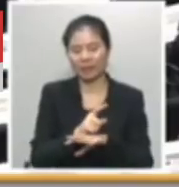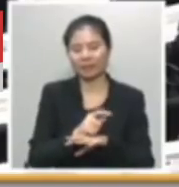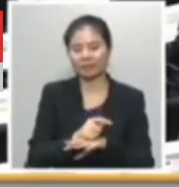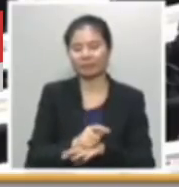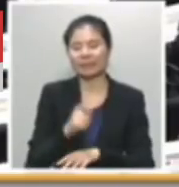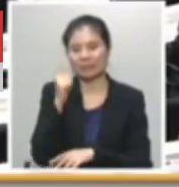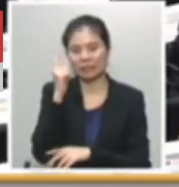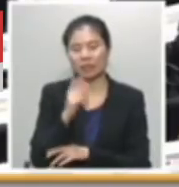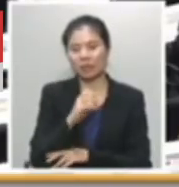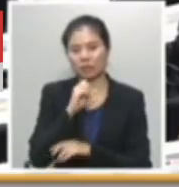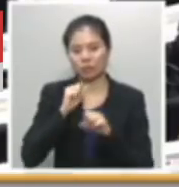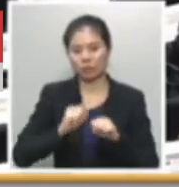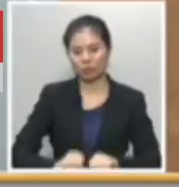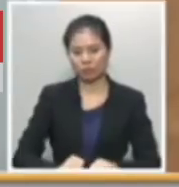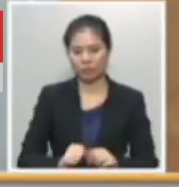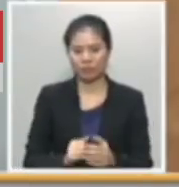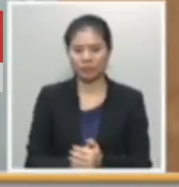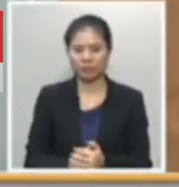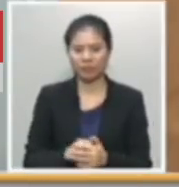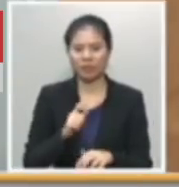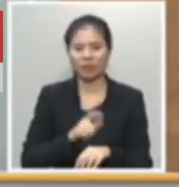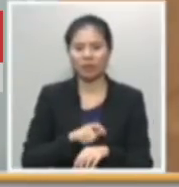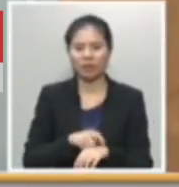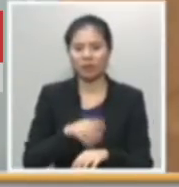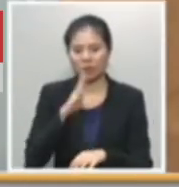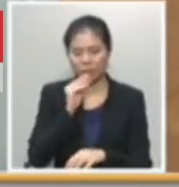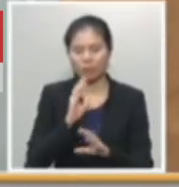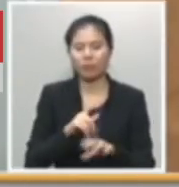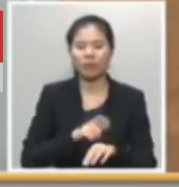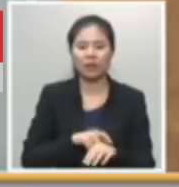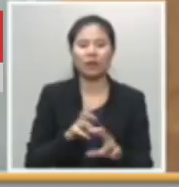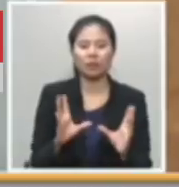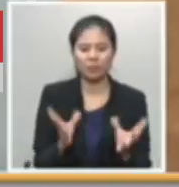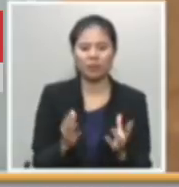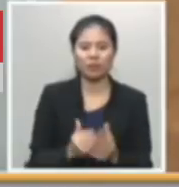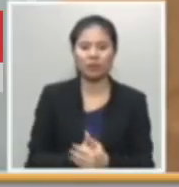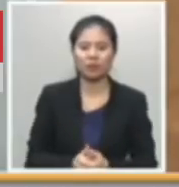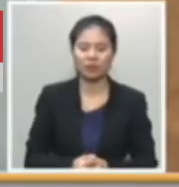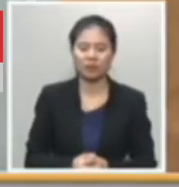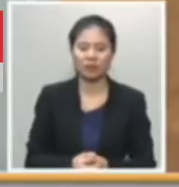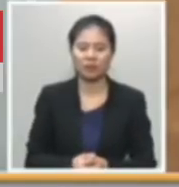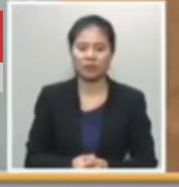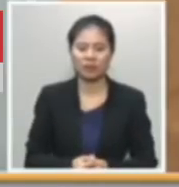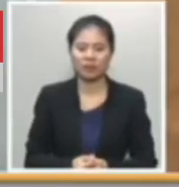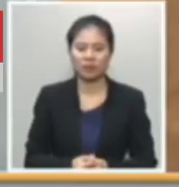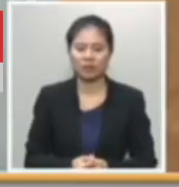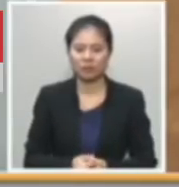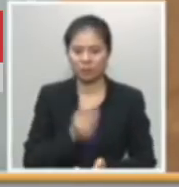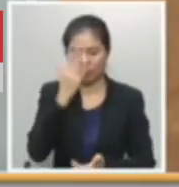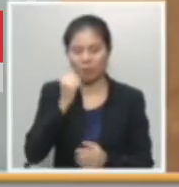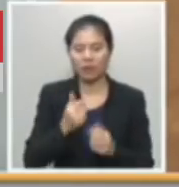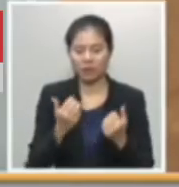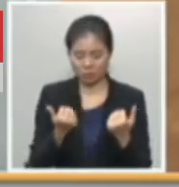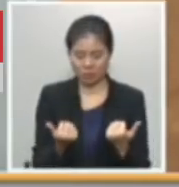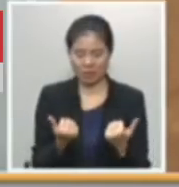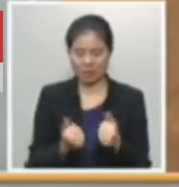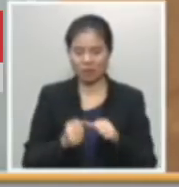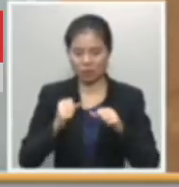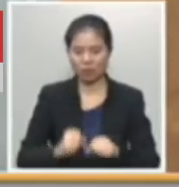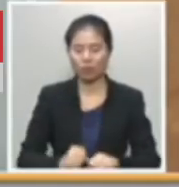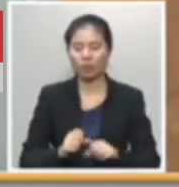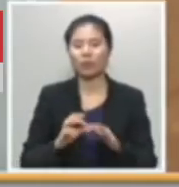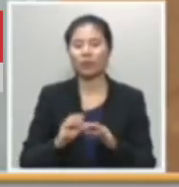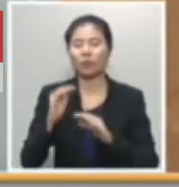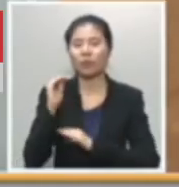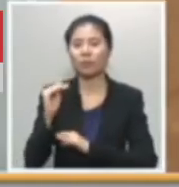ขาพูดไปเท่าไหร่เวลาเขาก็หมดไปเท่านั้นเพราะเราตกลงเรื่องเวลากันไว้เพราะนั้นที่ท่าน